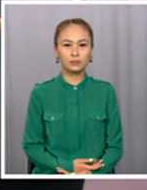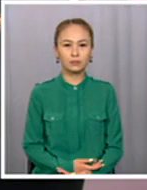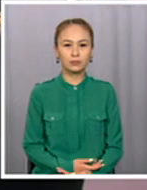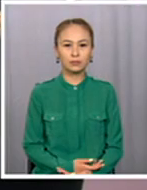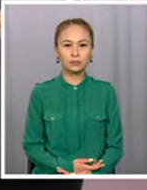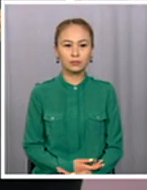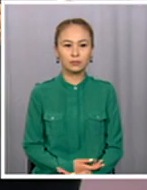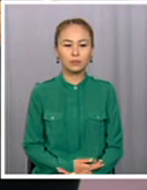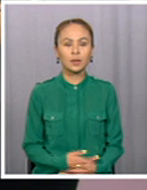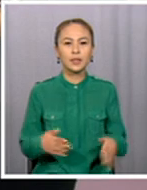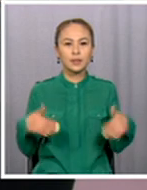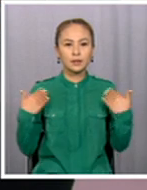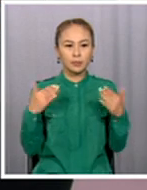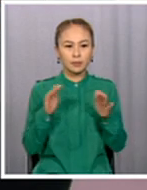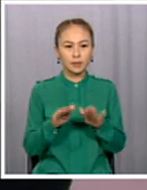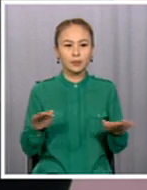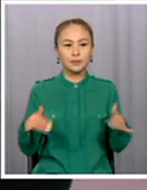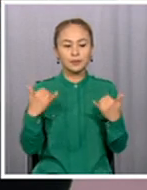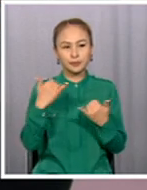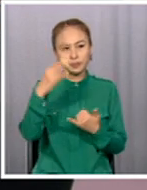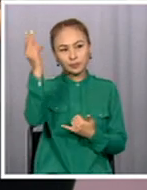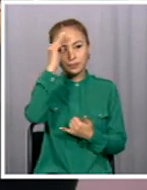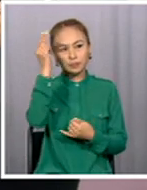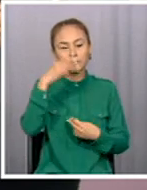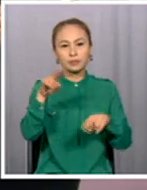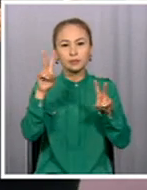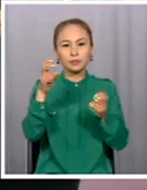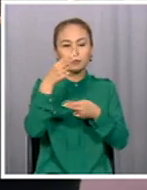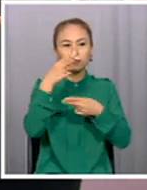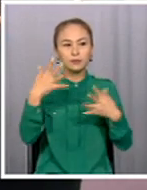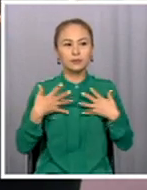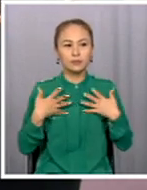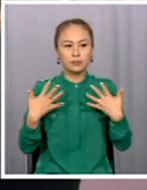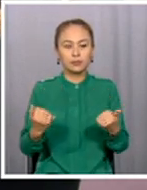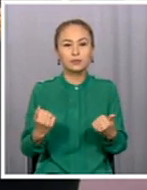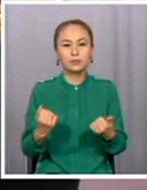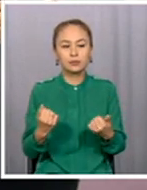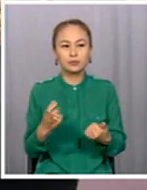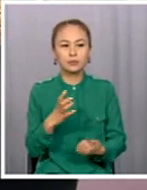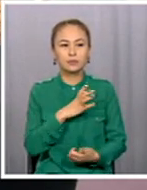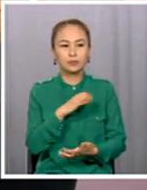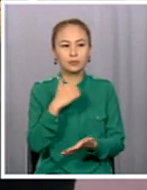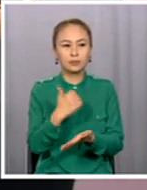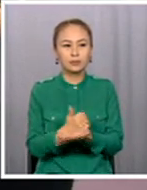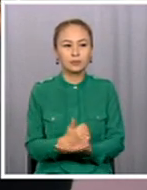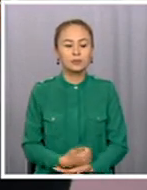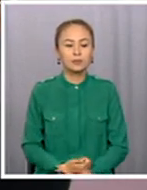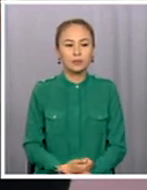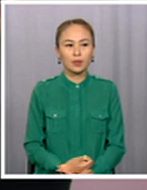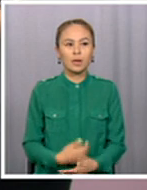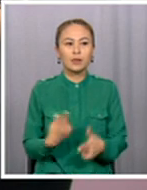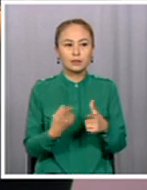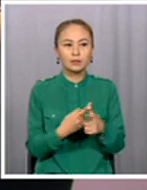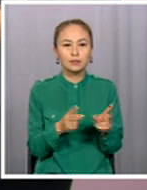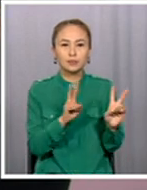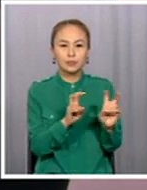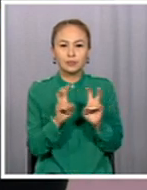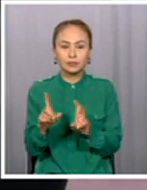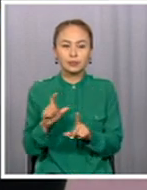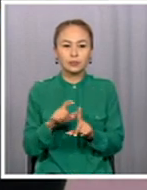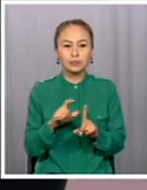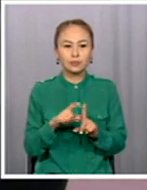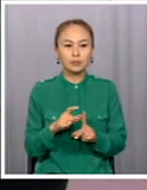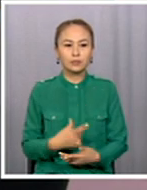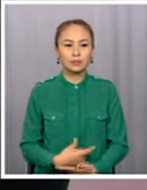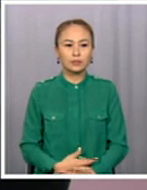Сәлеметсіңдер ме, балалар? Бүгінгі сабағымыздың тақырыбы – денсаулық, зор байлық. Заттың атын білдіретін сөздер.